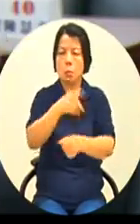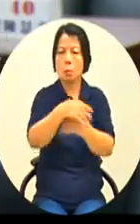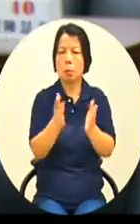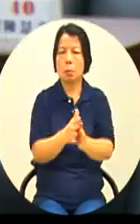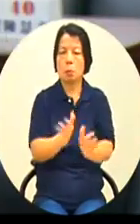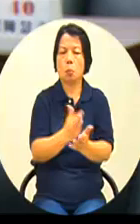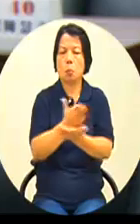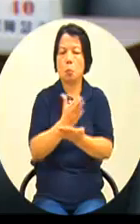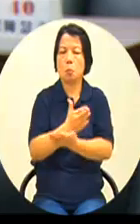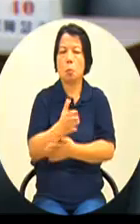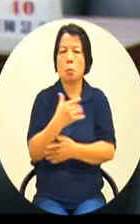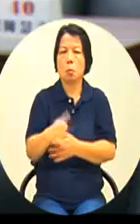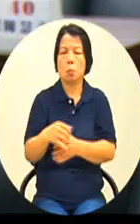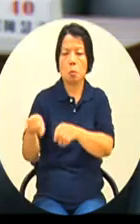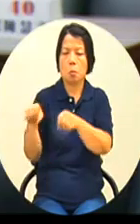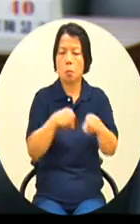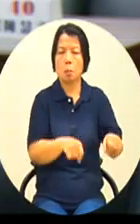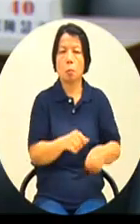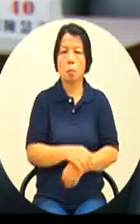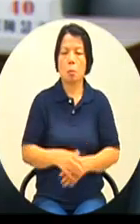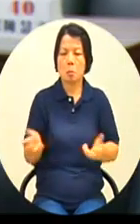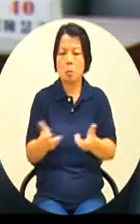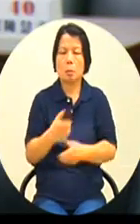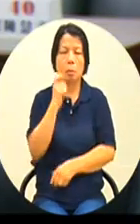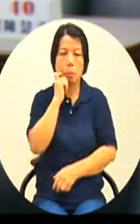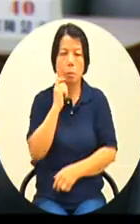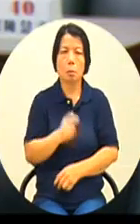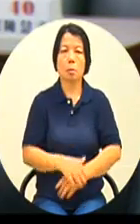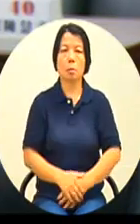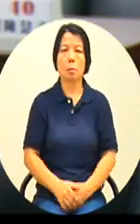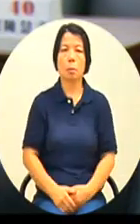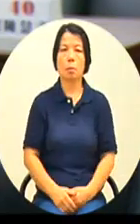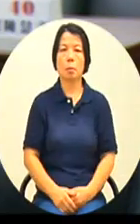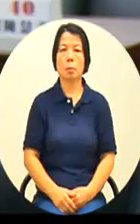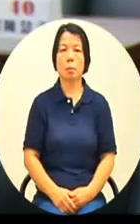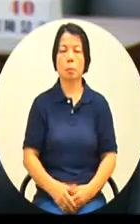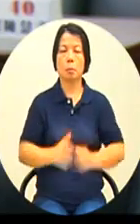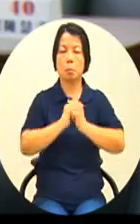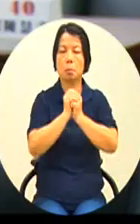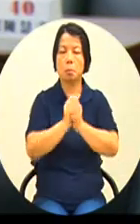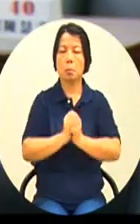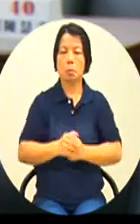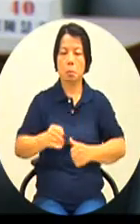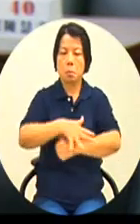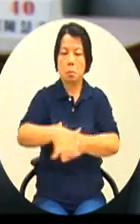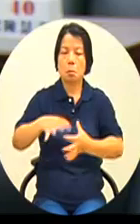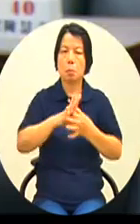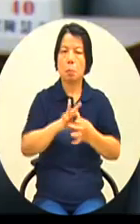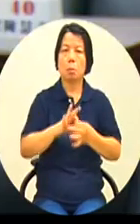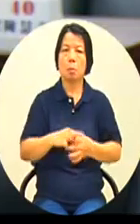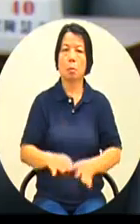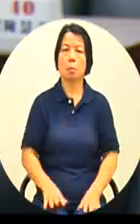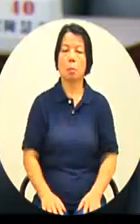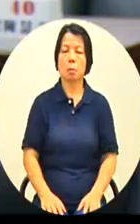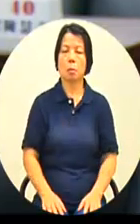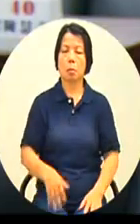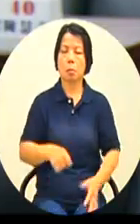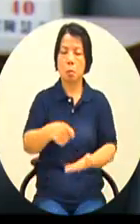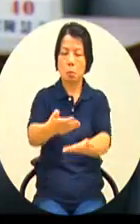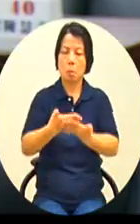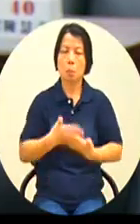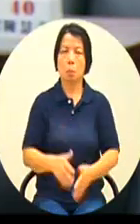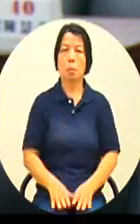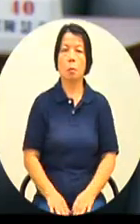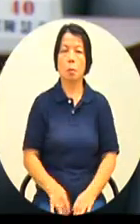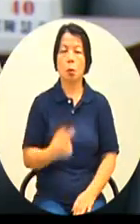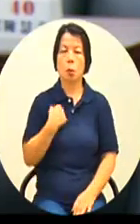根本都无法当，无人开发啦。哦，我拜托相关单位吼，把这个迄、那个较紧，我知影。那有没？因